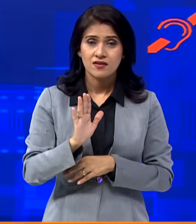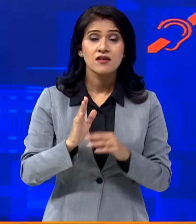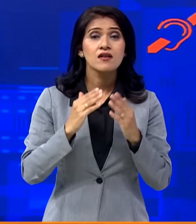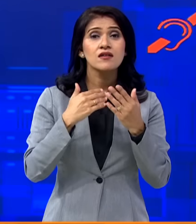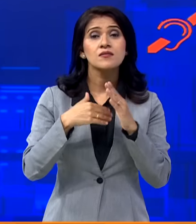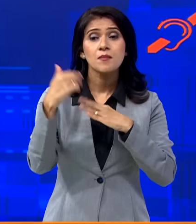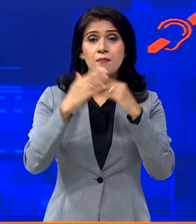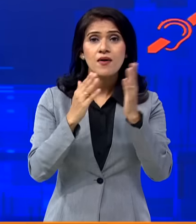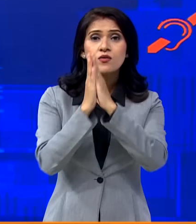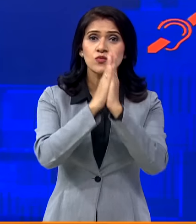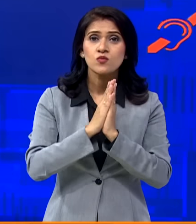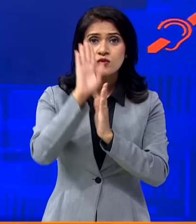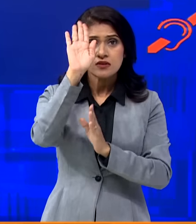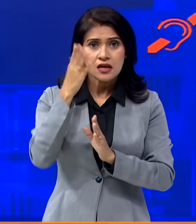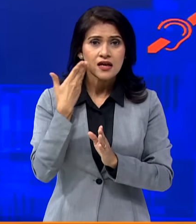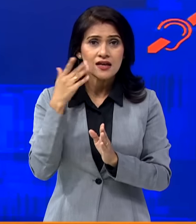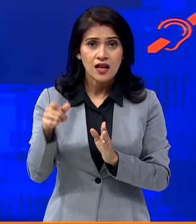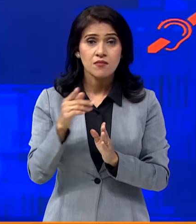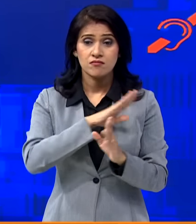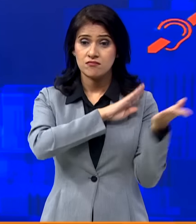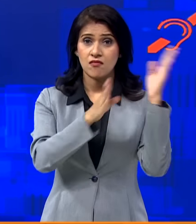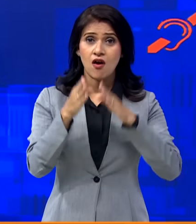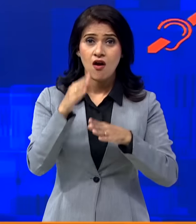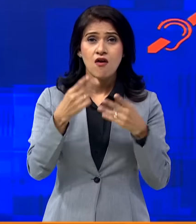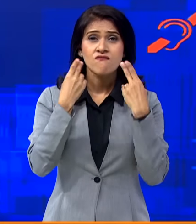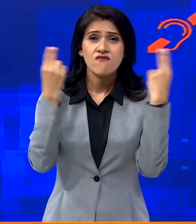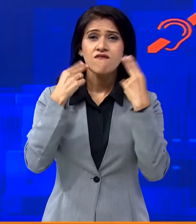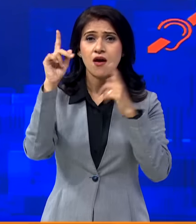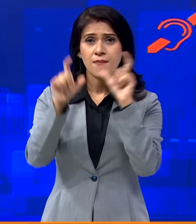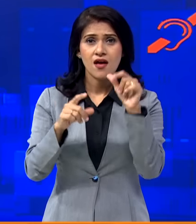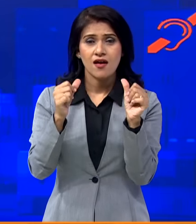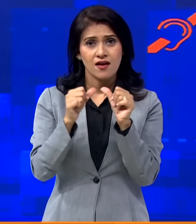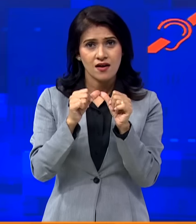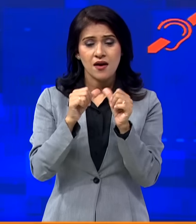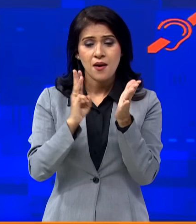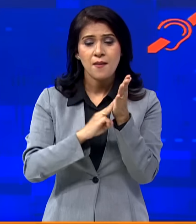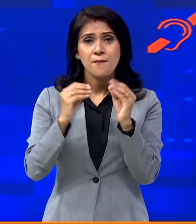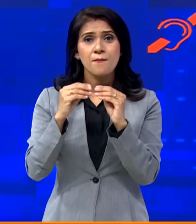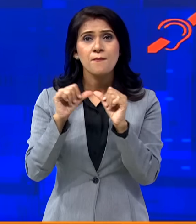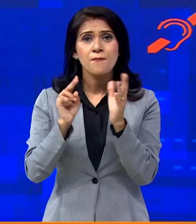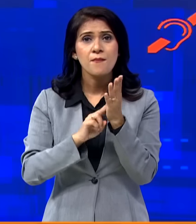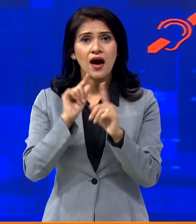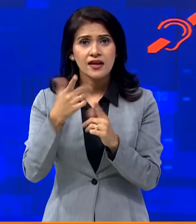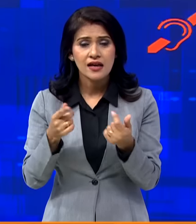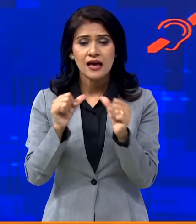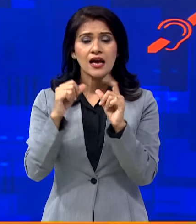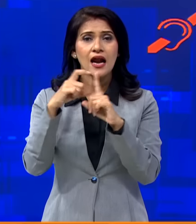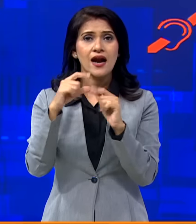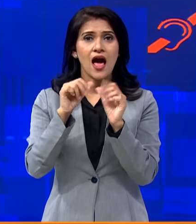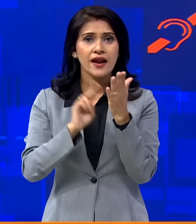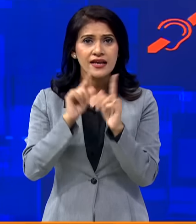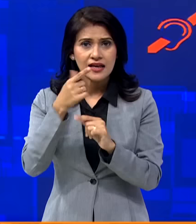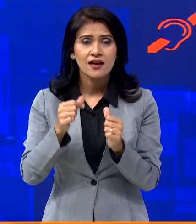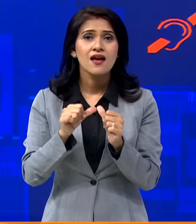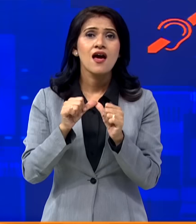अंबानी को देखा आपने अडानी को देखा आपने अमिताभ बच्चन को देखा लेकिन क्या इससे आपने किसी गरीब को किसी मजदूर